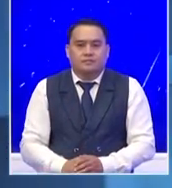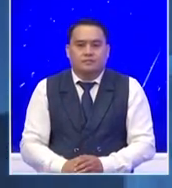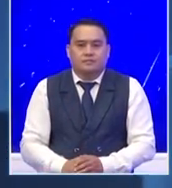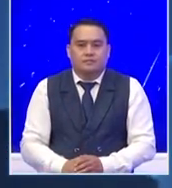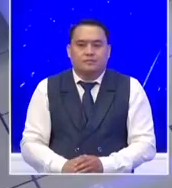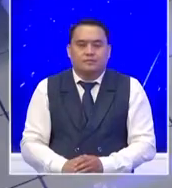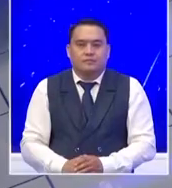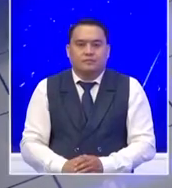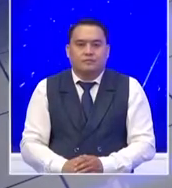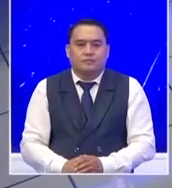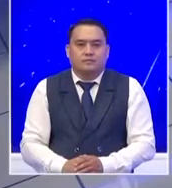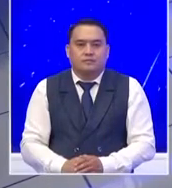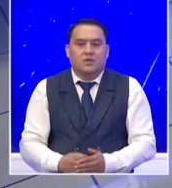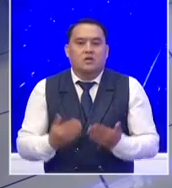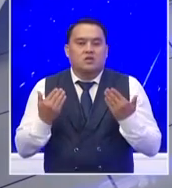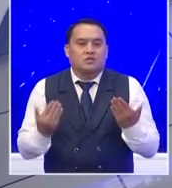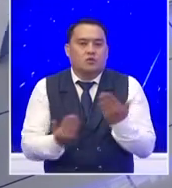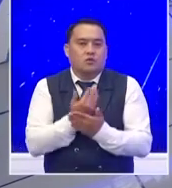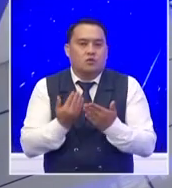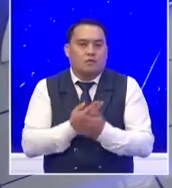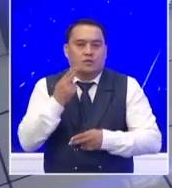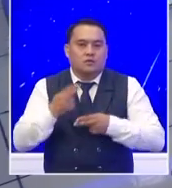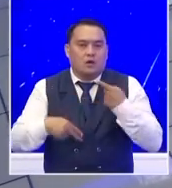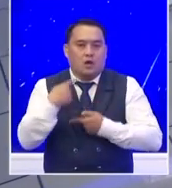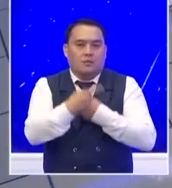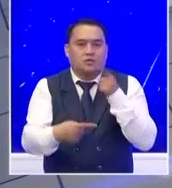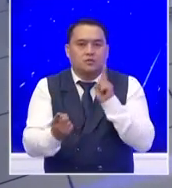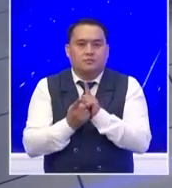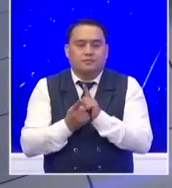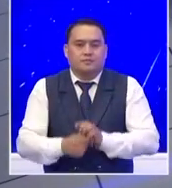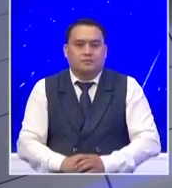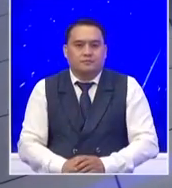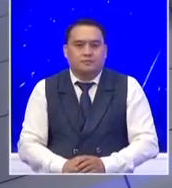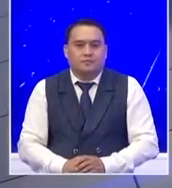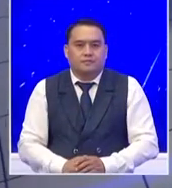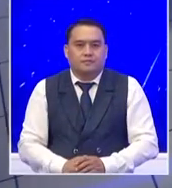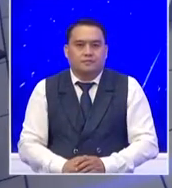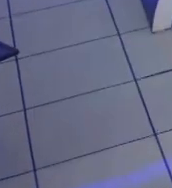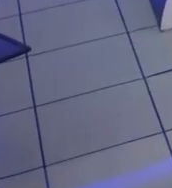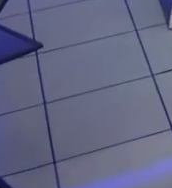Это была вся информация к этому часу. Спасибо за внимание. До свидания.